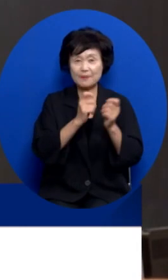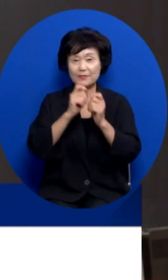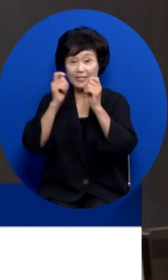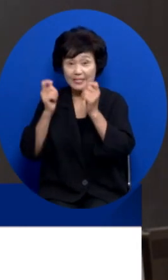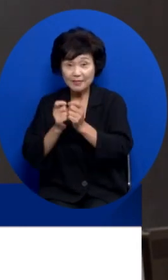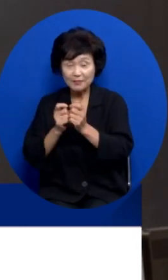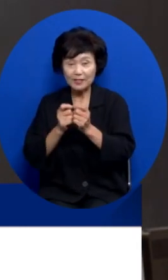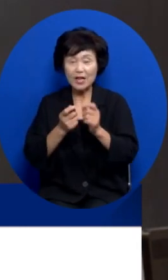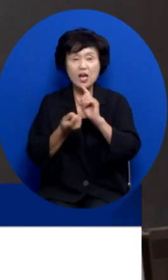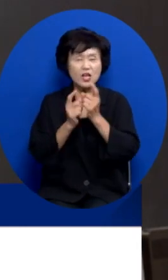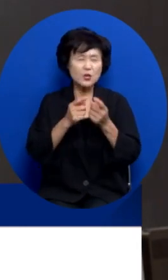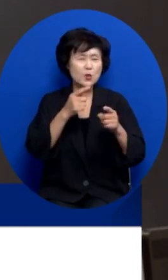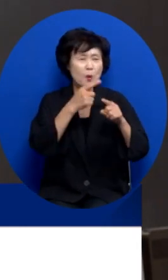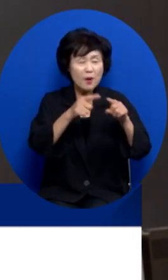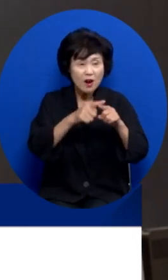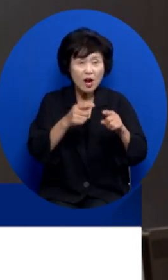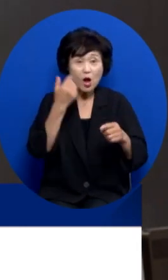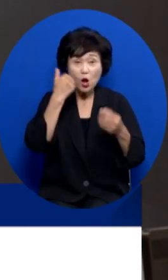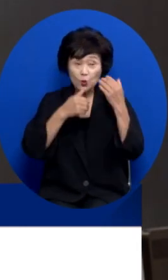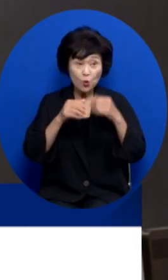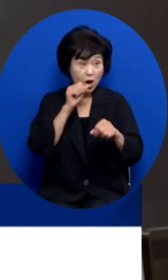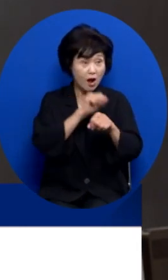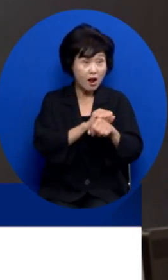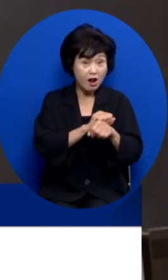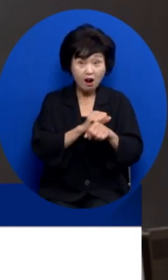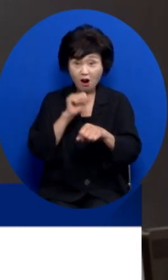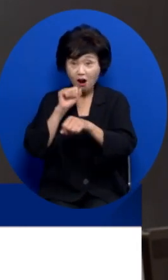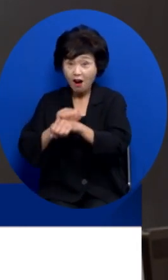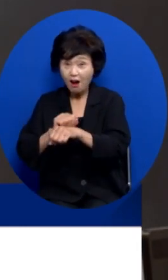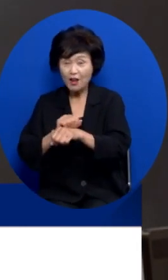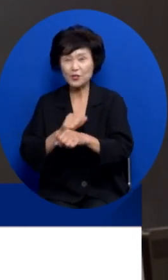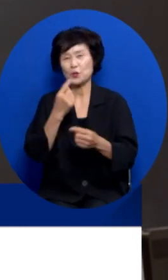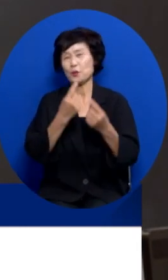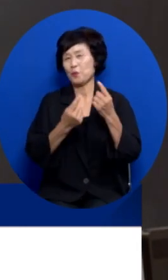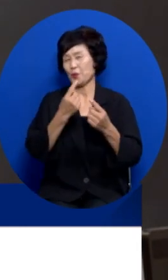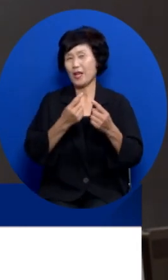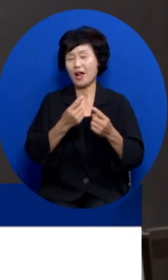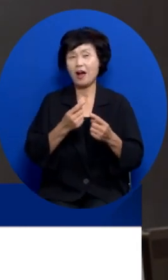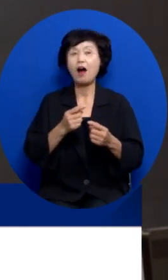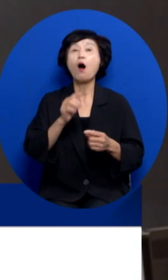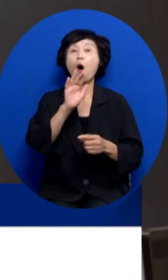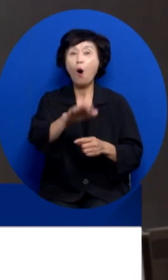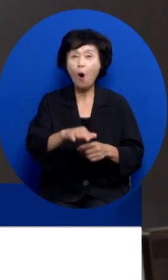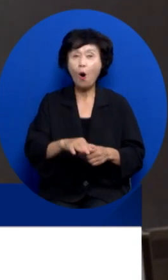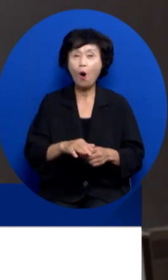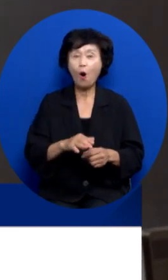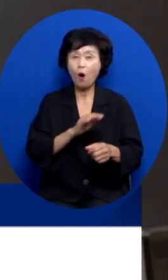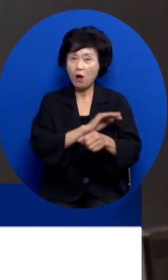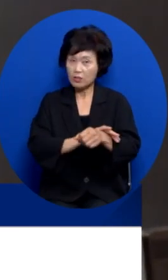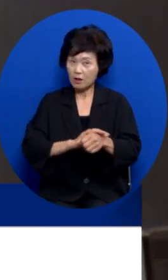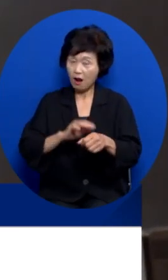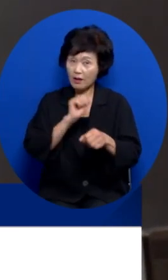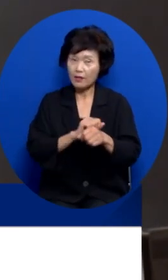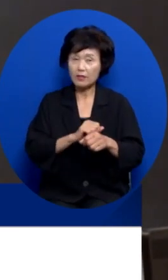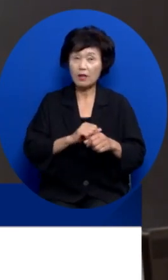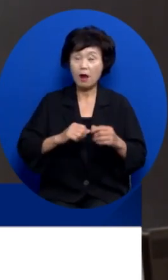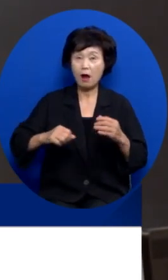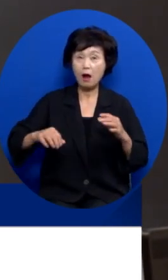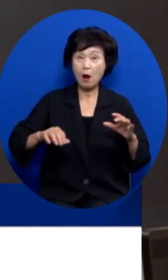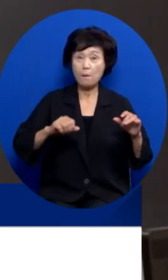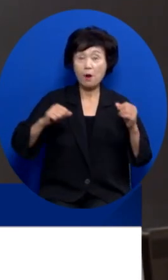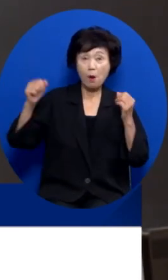방식으로 해서 누가 잘했냐가 아니라 와 너가 정말 이 보컬이 너무 잘한다, 연주를 너무 잘한다,